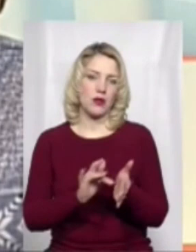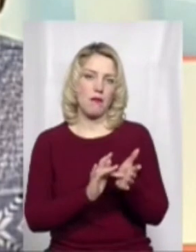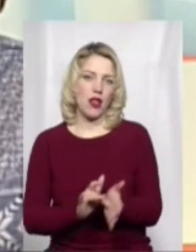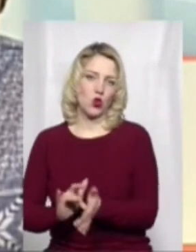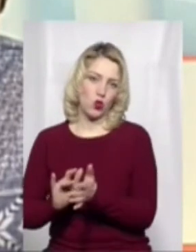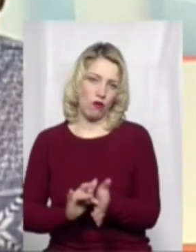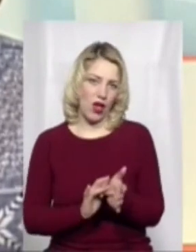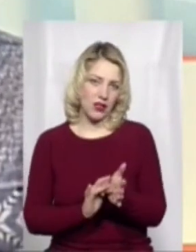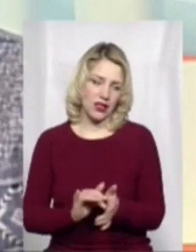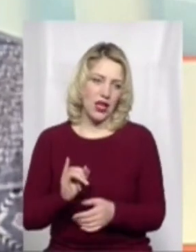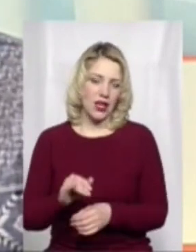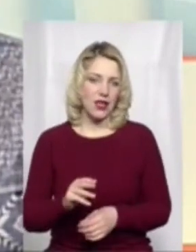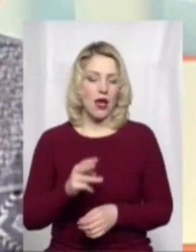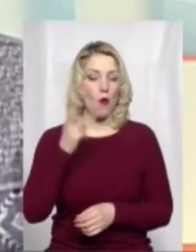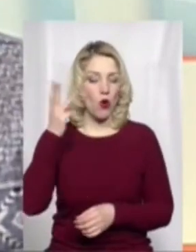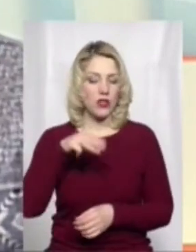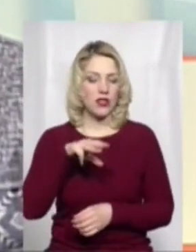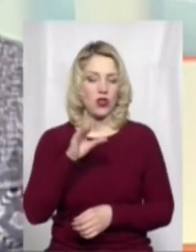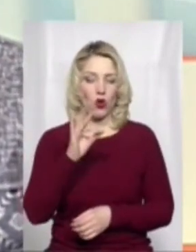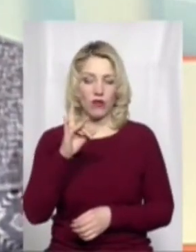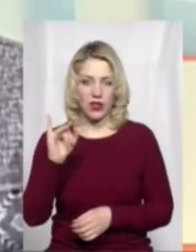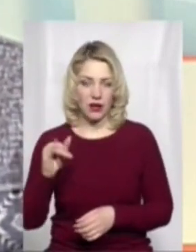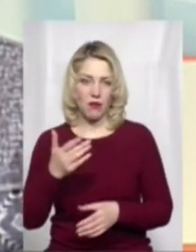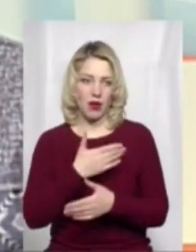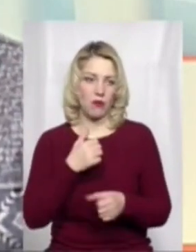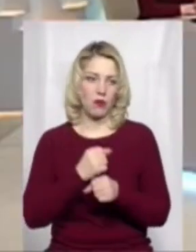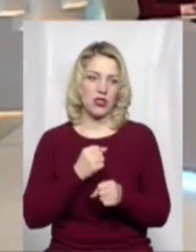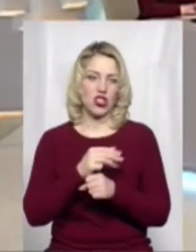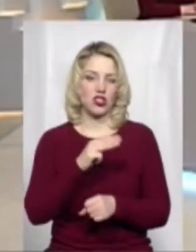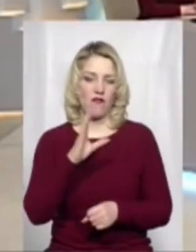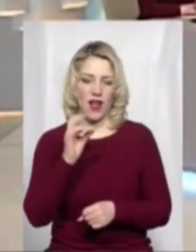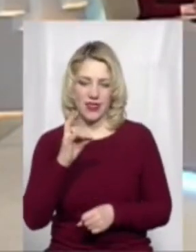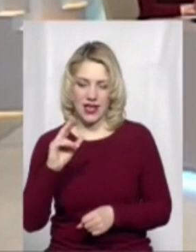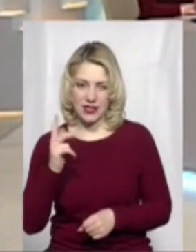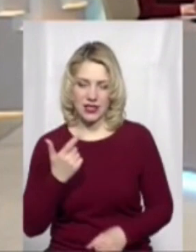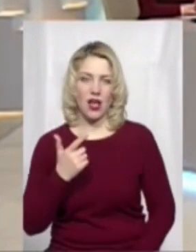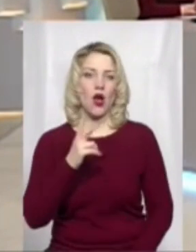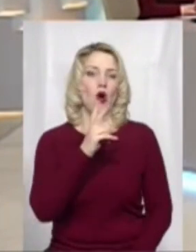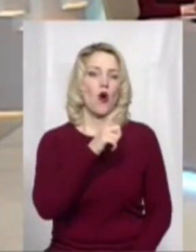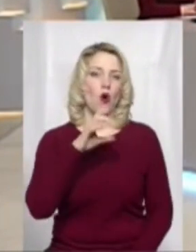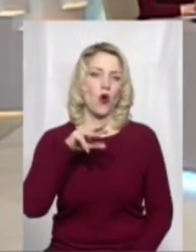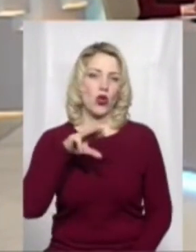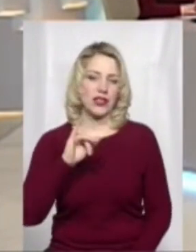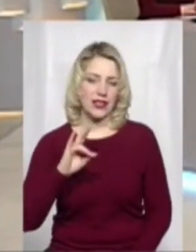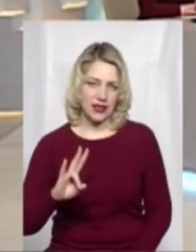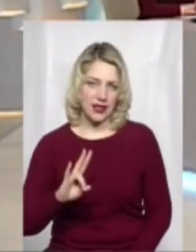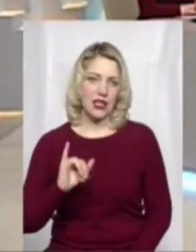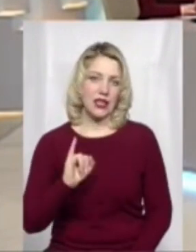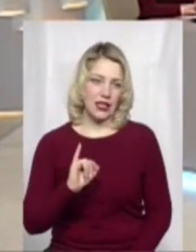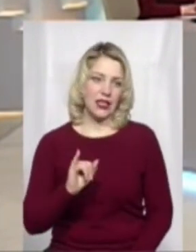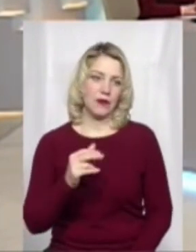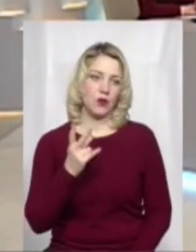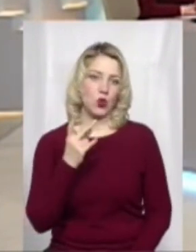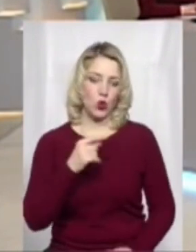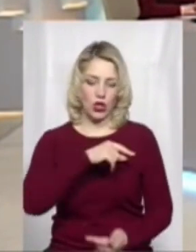І, звісно, подільські товтри ми пропрацьовуємо, якраз таки і Жванець, Хотин. І ми